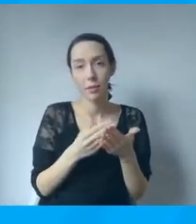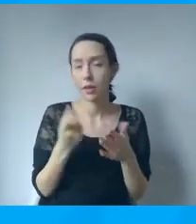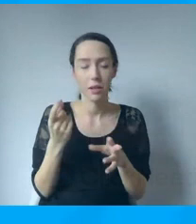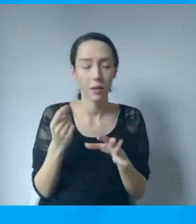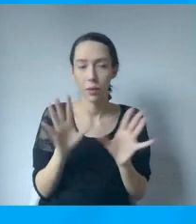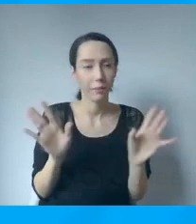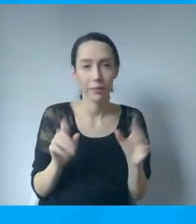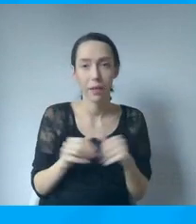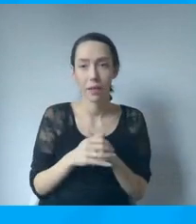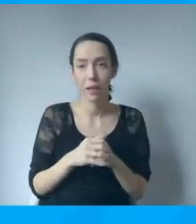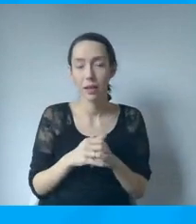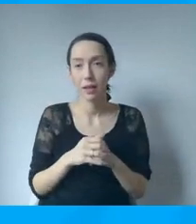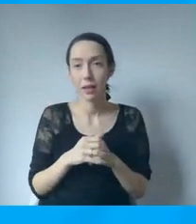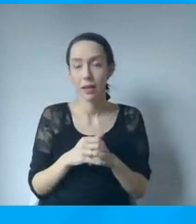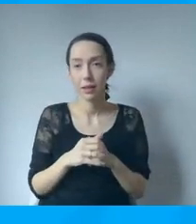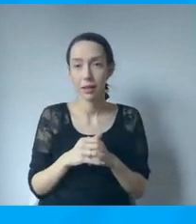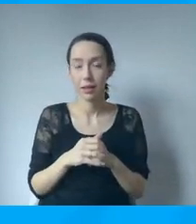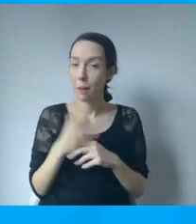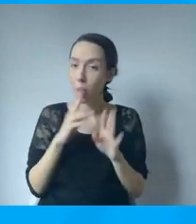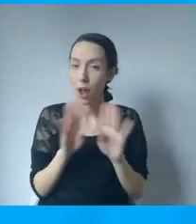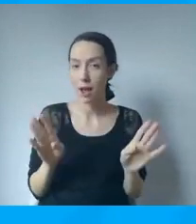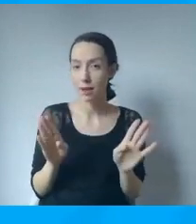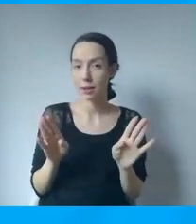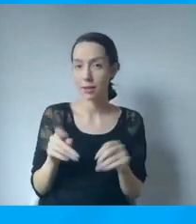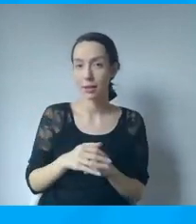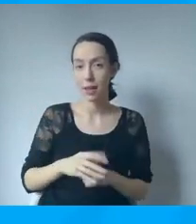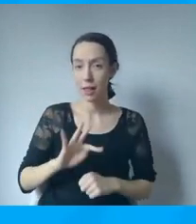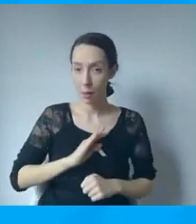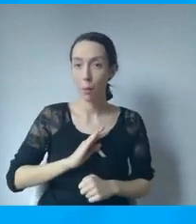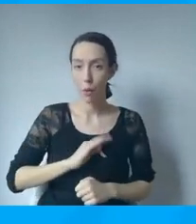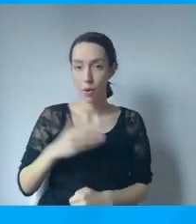to może pokażę na moim profilu.